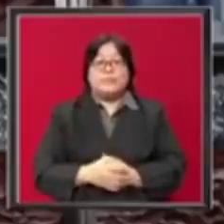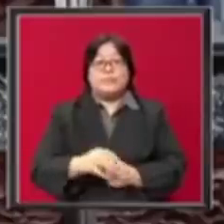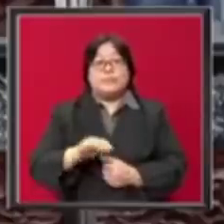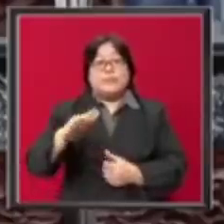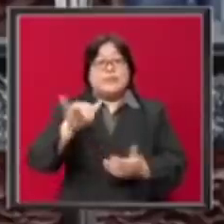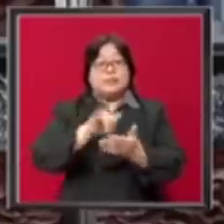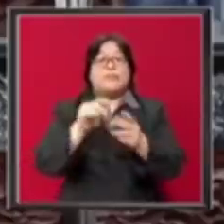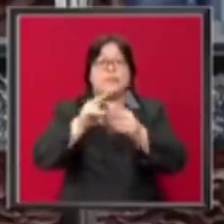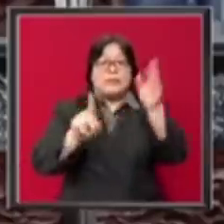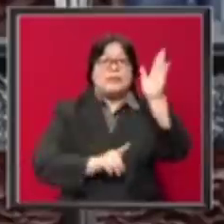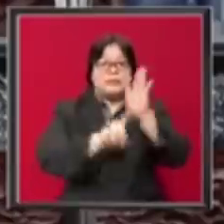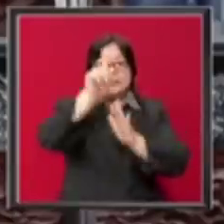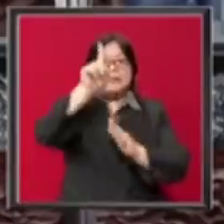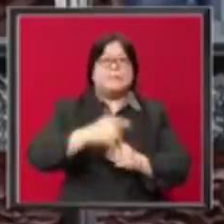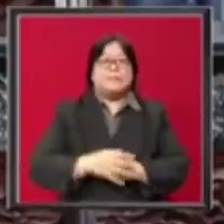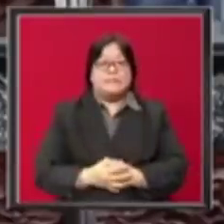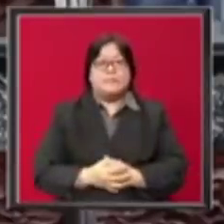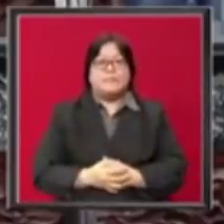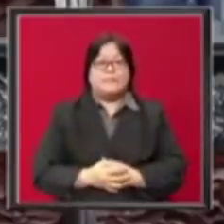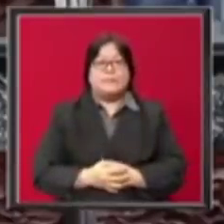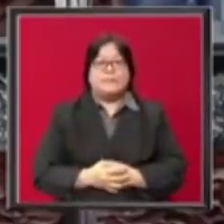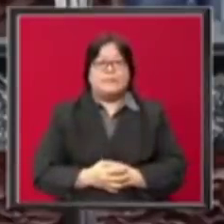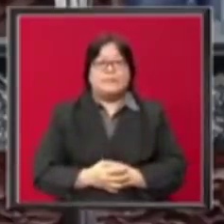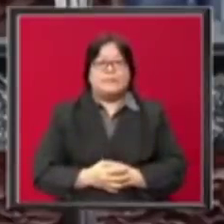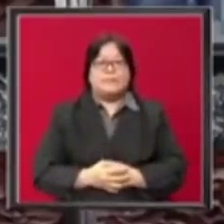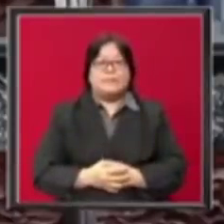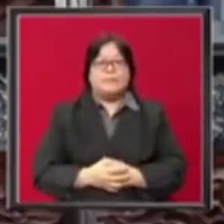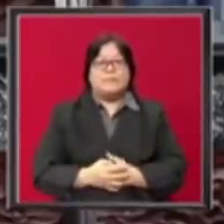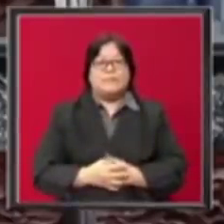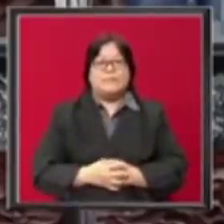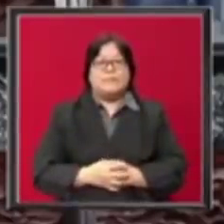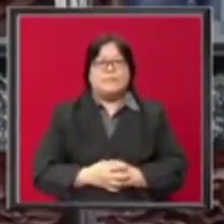antara yang tertinggi yang pernah kita catat.